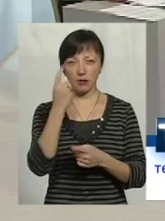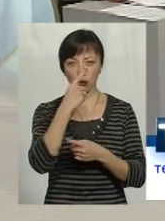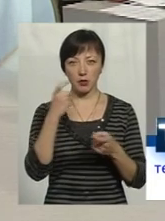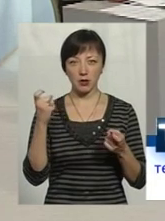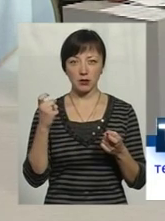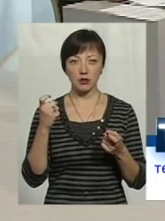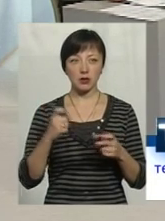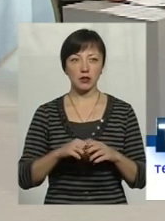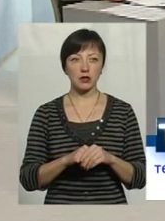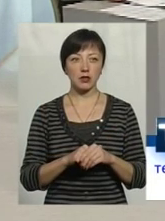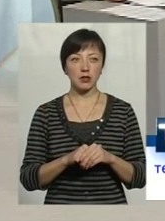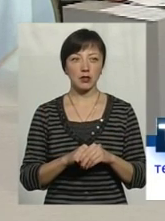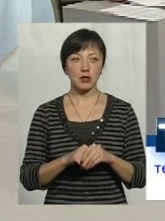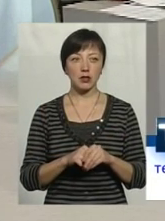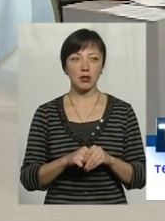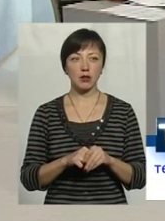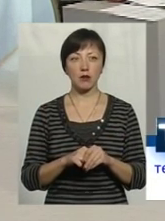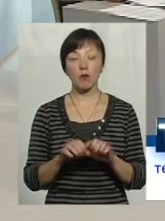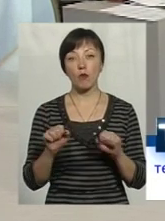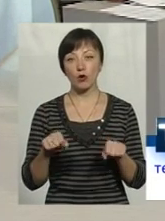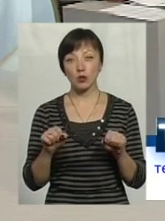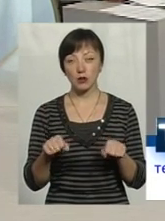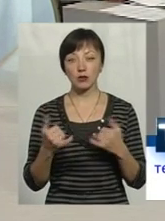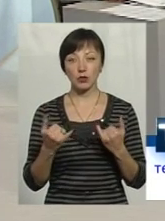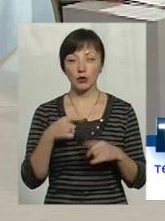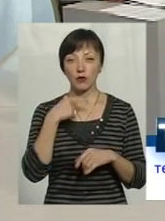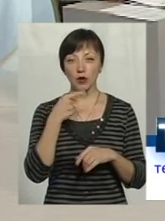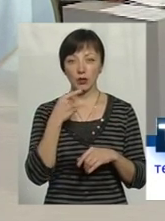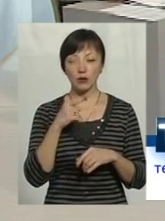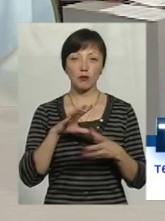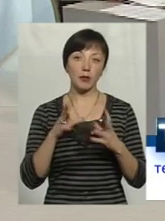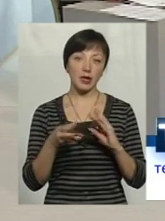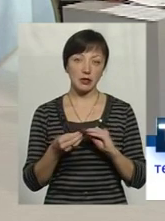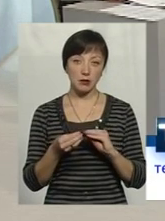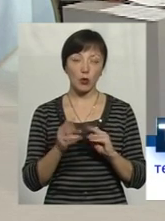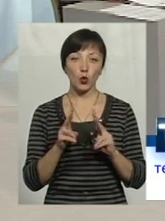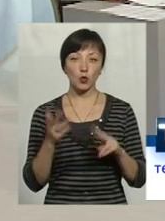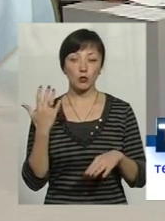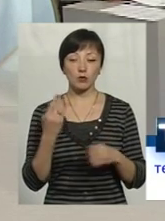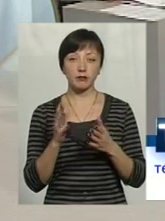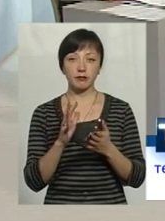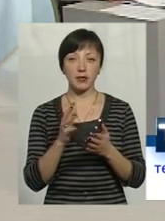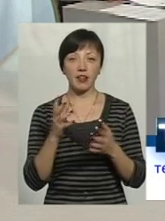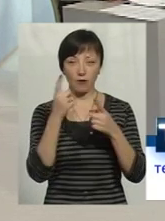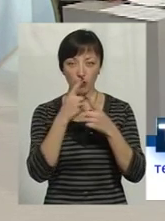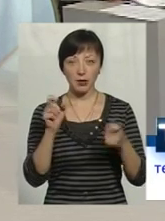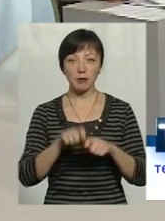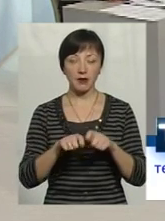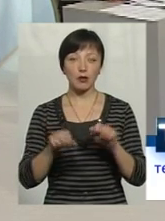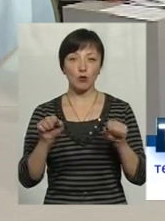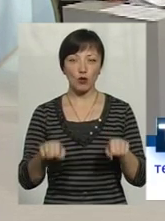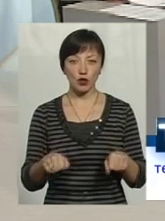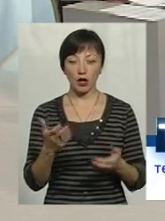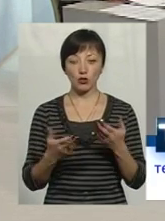якось це перевірити. Але теоретично, ми вже сьогодні про це говорили, що, в принципі, цю інформацію перевірити можна.